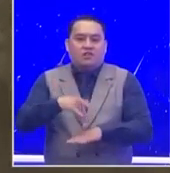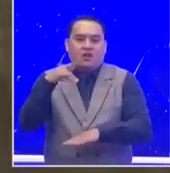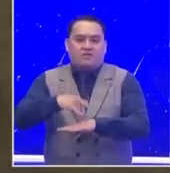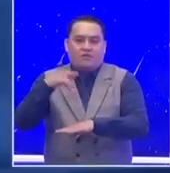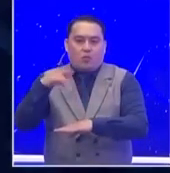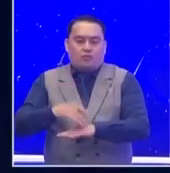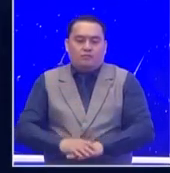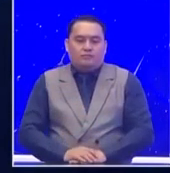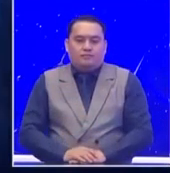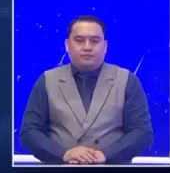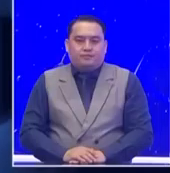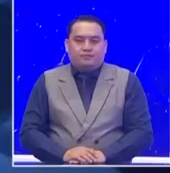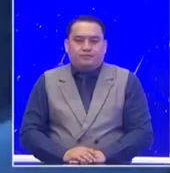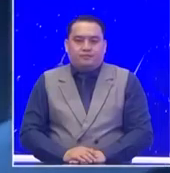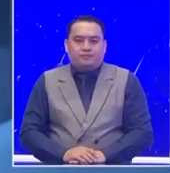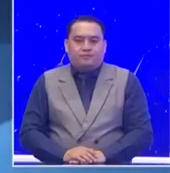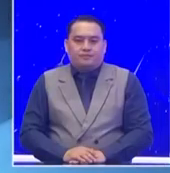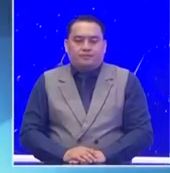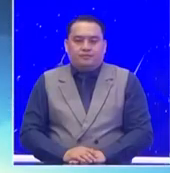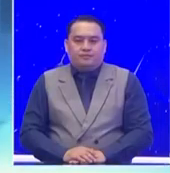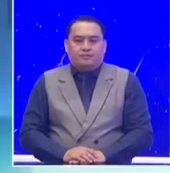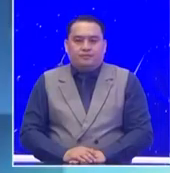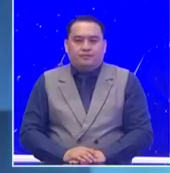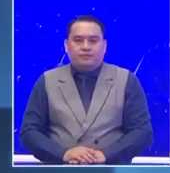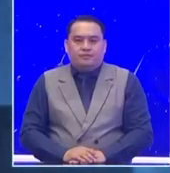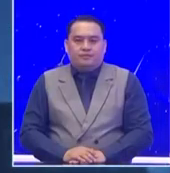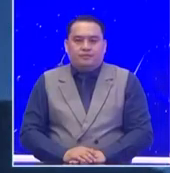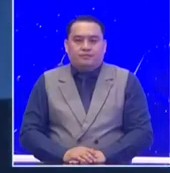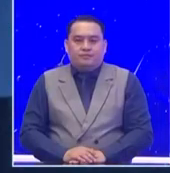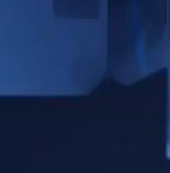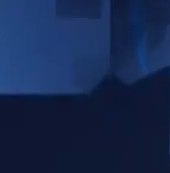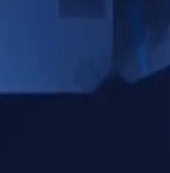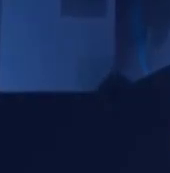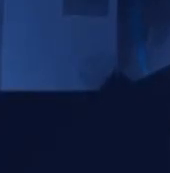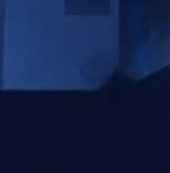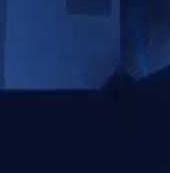многоэтажных домов. Ануар Амангельдинов, Абзал Нусипов, телеканал ЖТСУ.